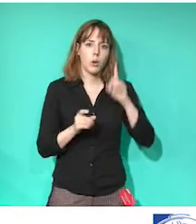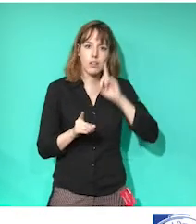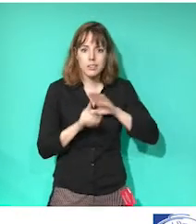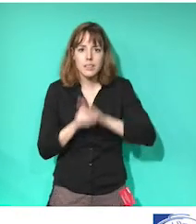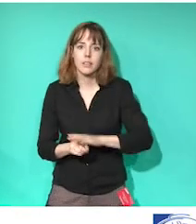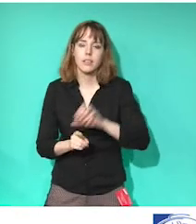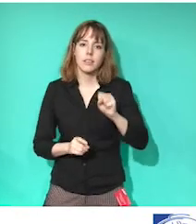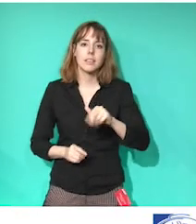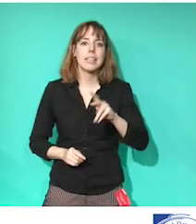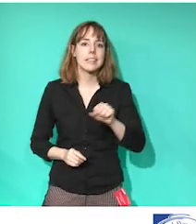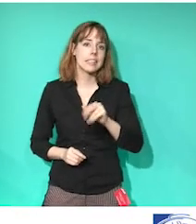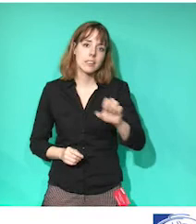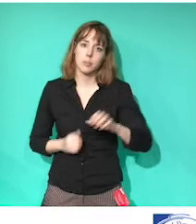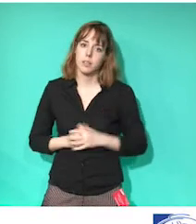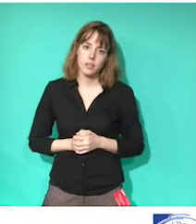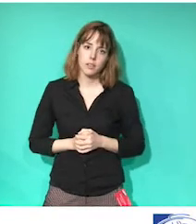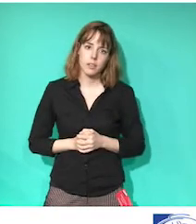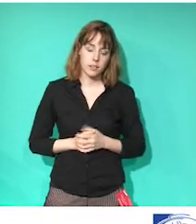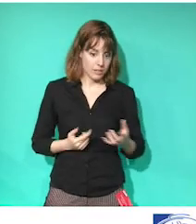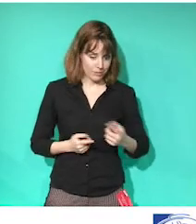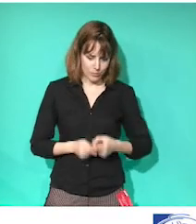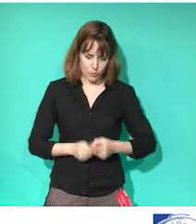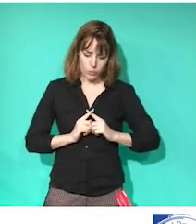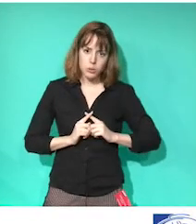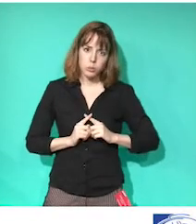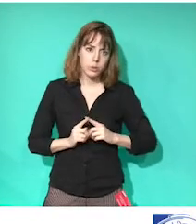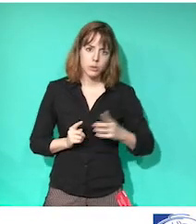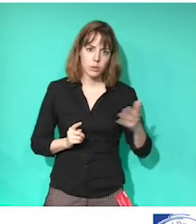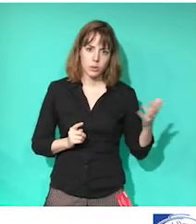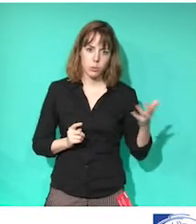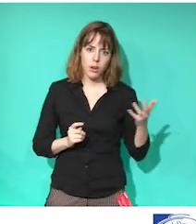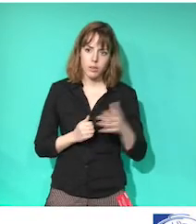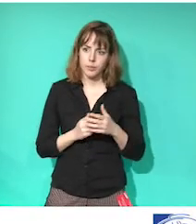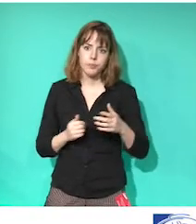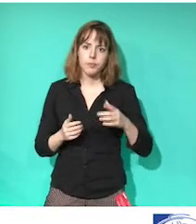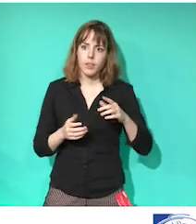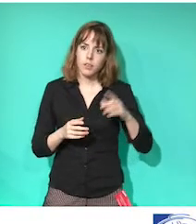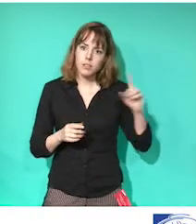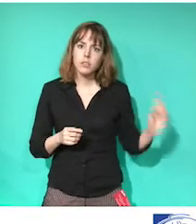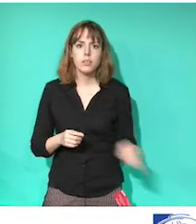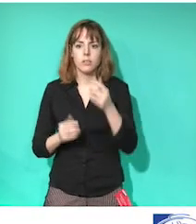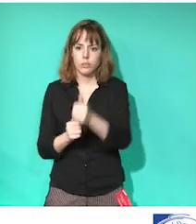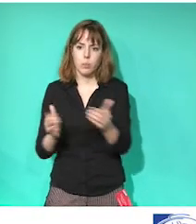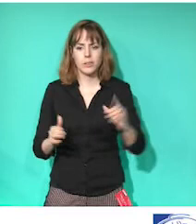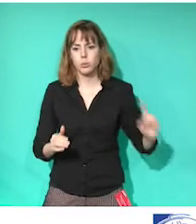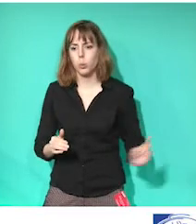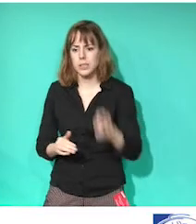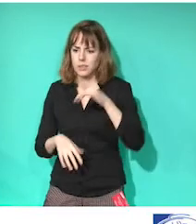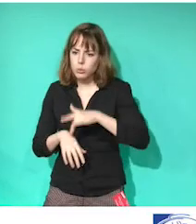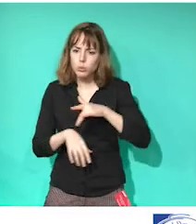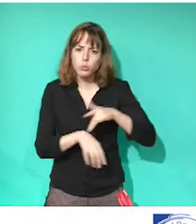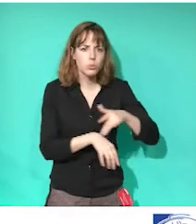Mmh. Nous étions convaincus de toute façon de la transversalité du sexisme. Dès que Laurence Rossignol nous a fait